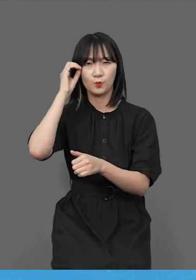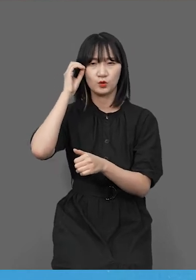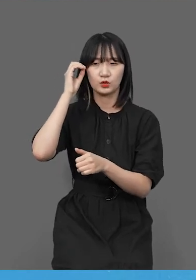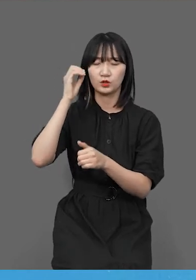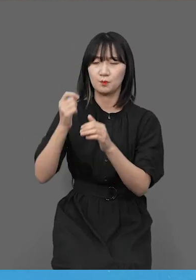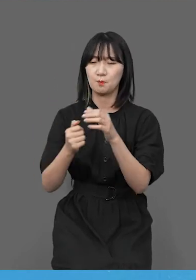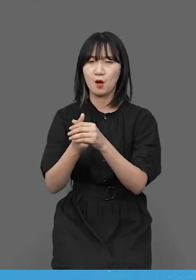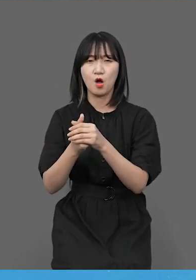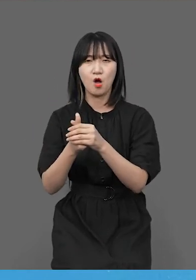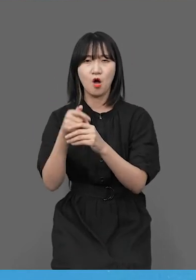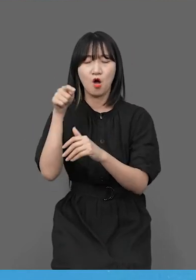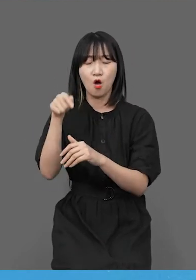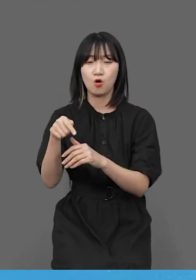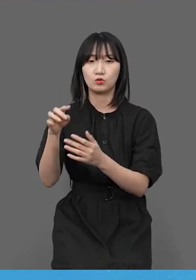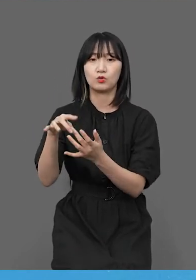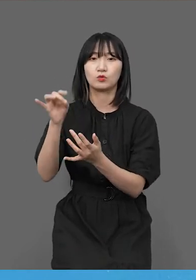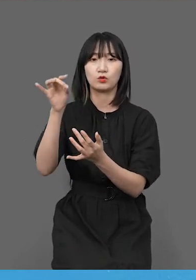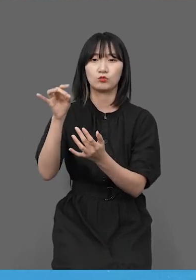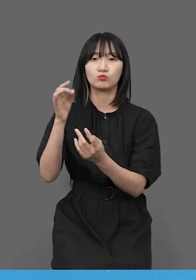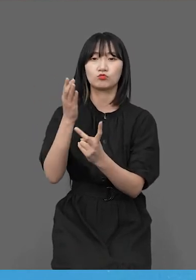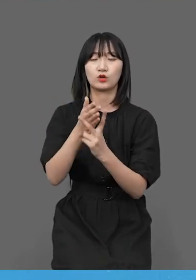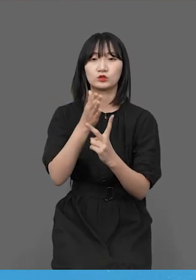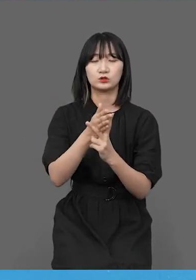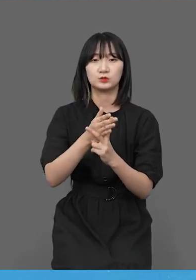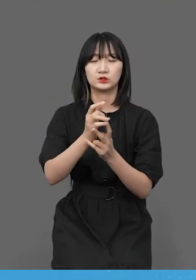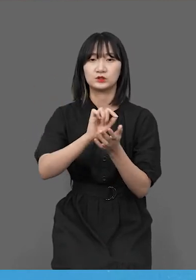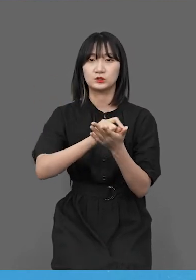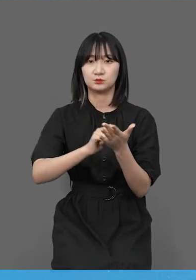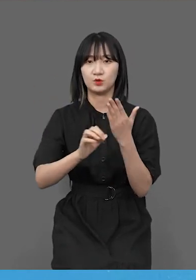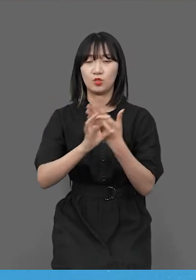뭐 이런 개념 2가지를 쓰면은 100점이 됩니다.